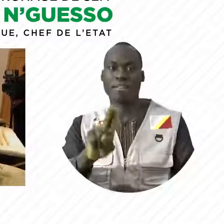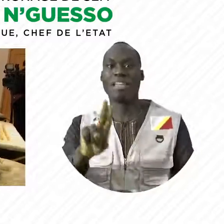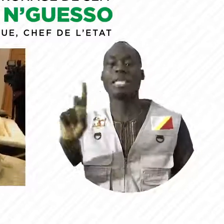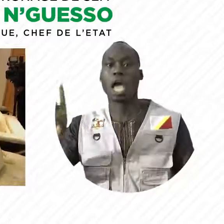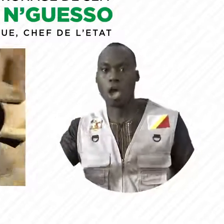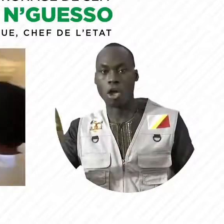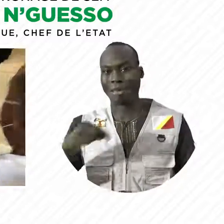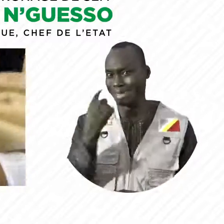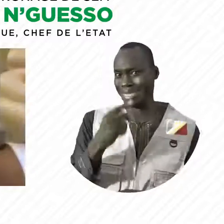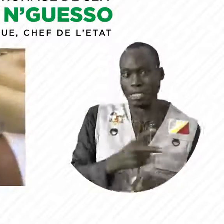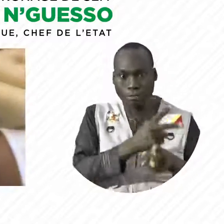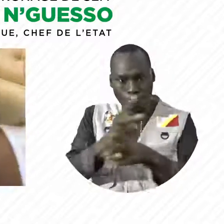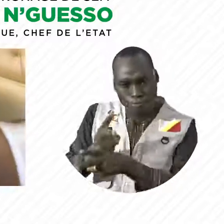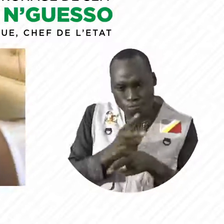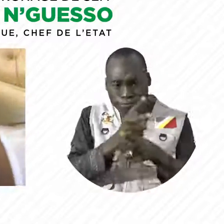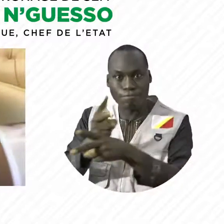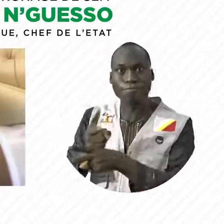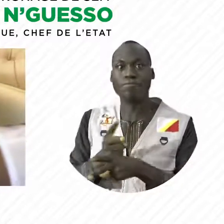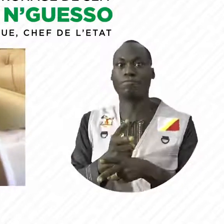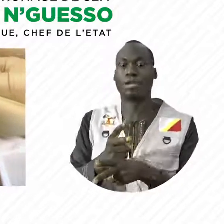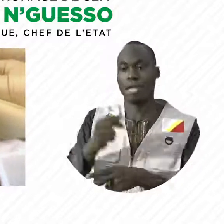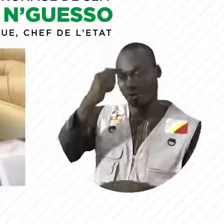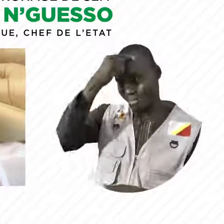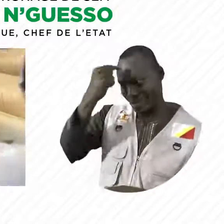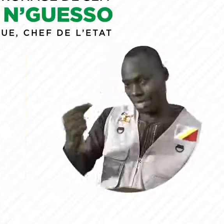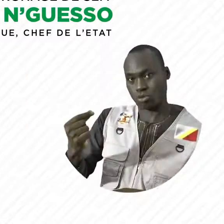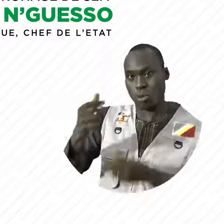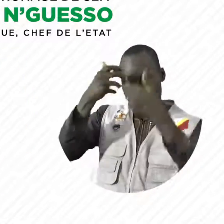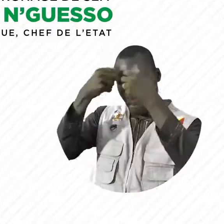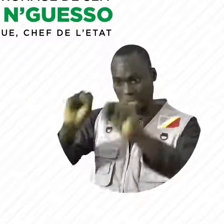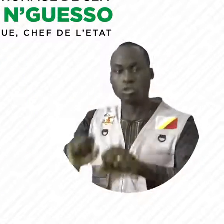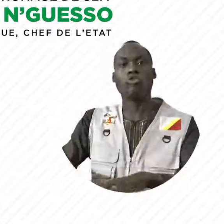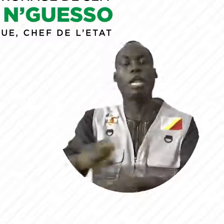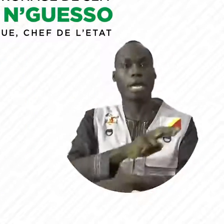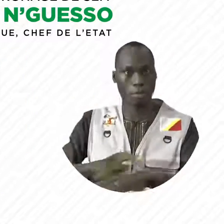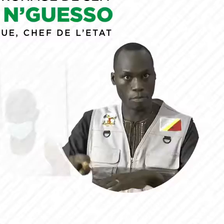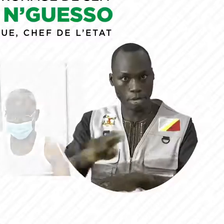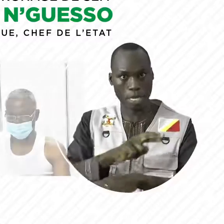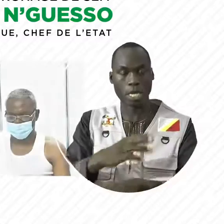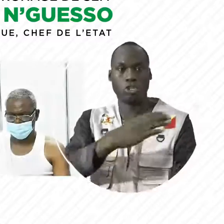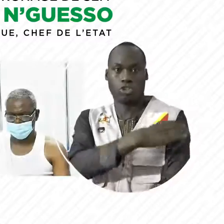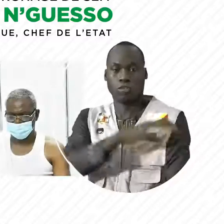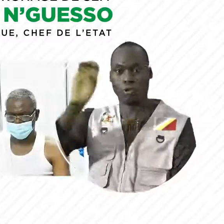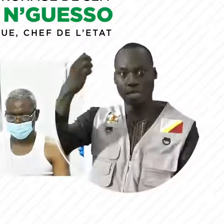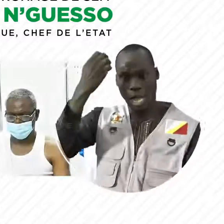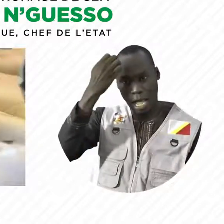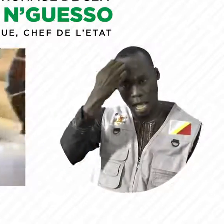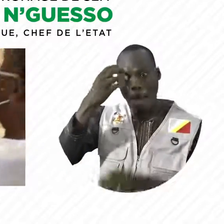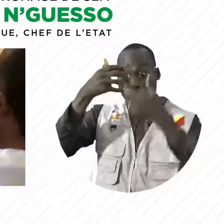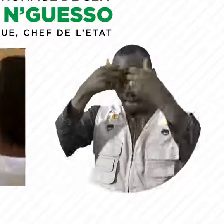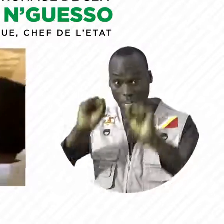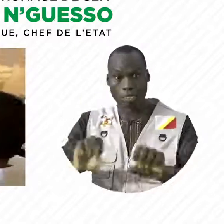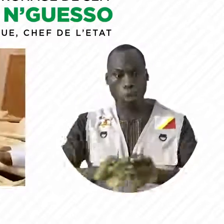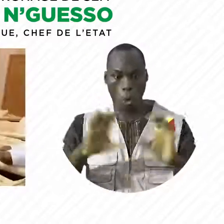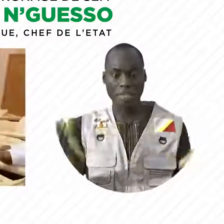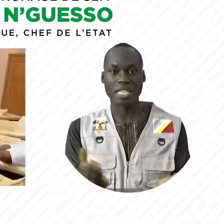le très haut patronage de son Excellence Monsieur Denis Sassou Nguesso, président de la République, chef de l'État, président de